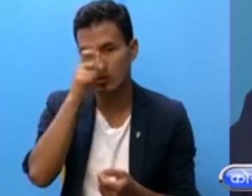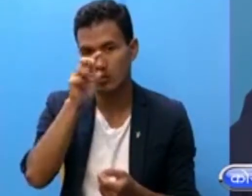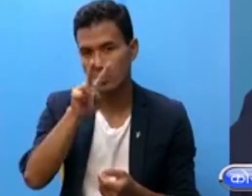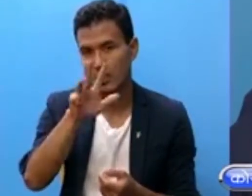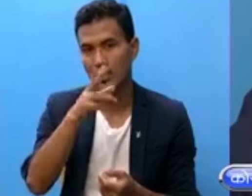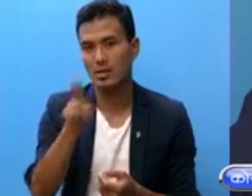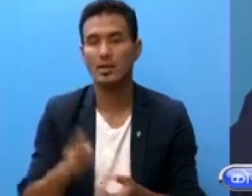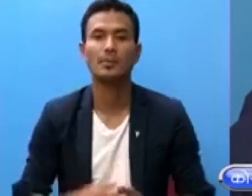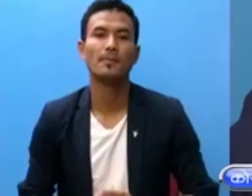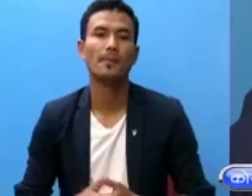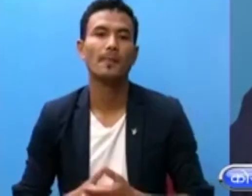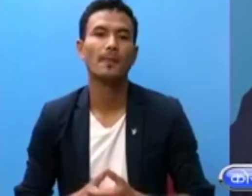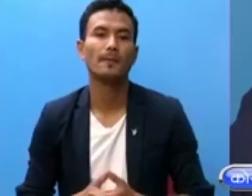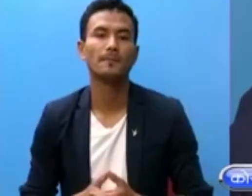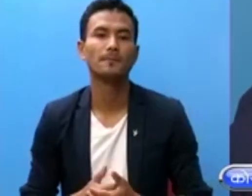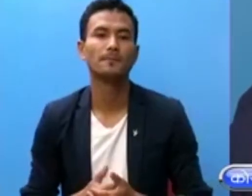7229 जना।